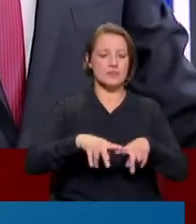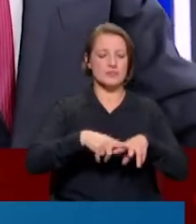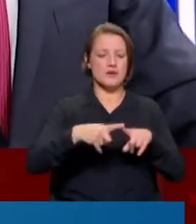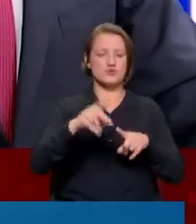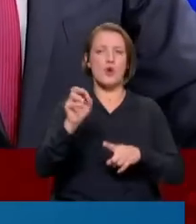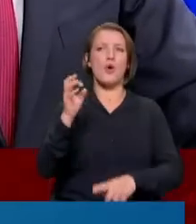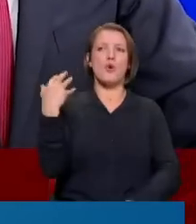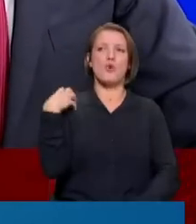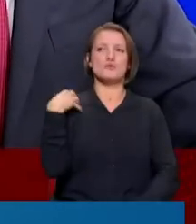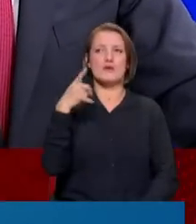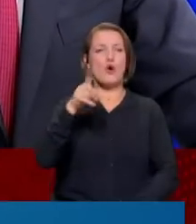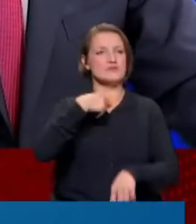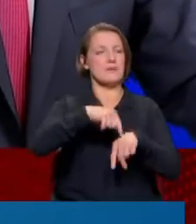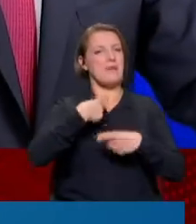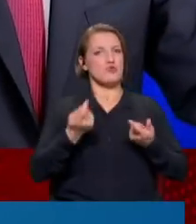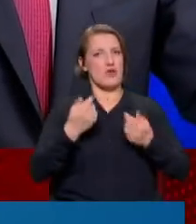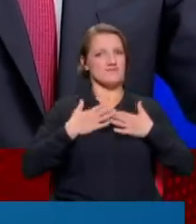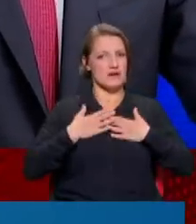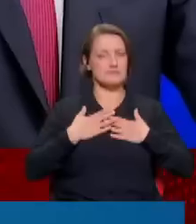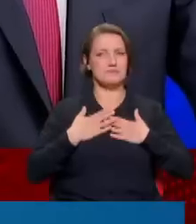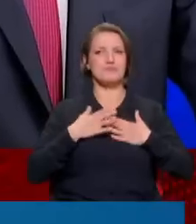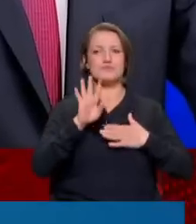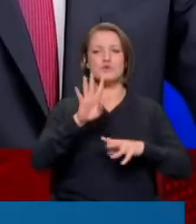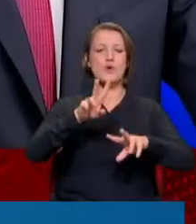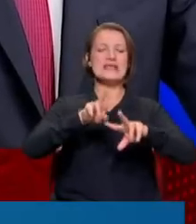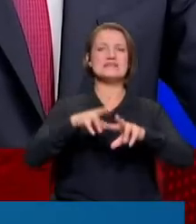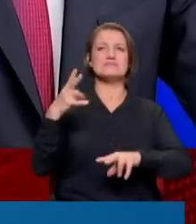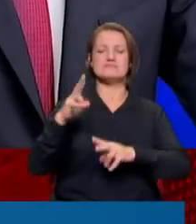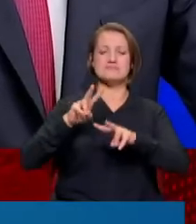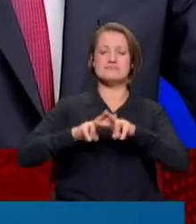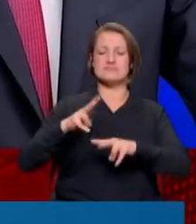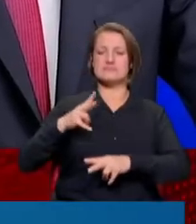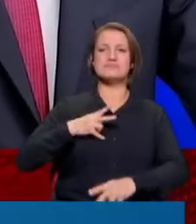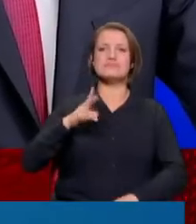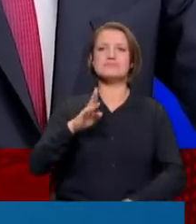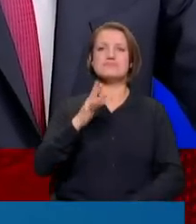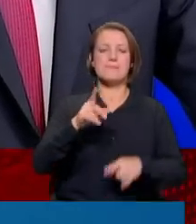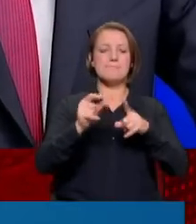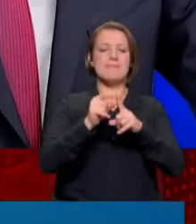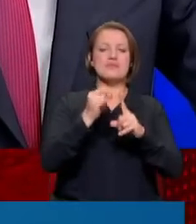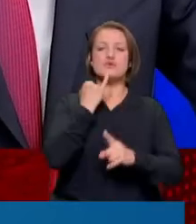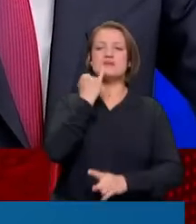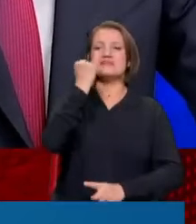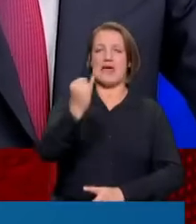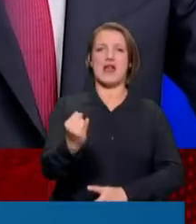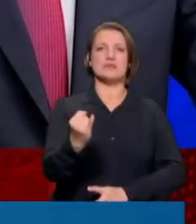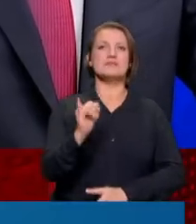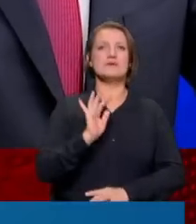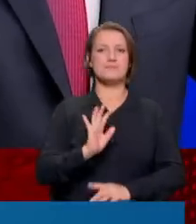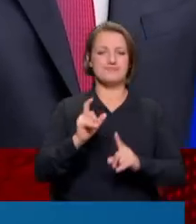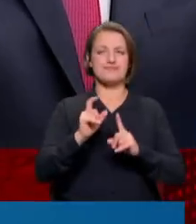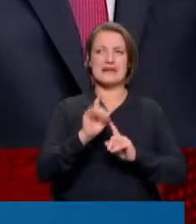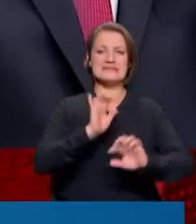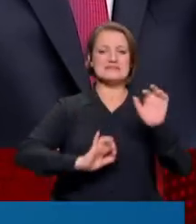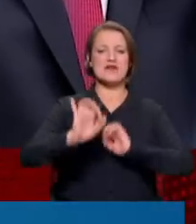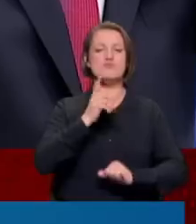komutanı Ben de orada görevliyim o zaman NATO komutanı dört yıldızlı orgen pentagonu ziyaret eder bir görev nedeniyle